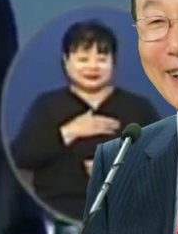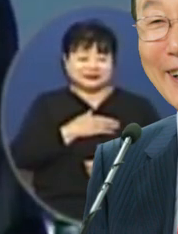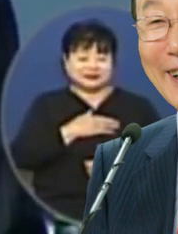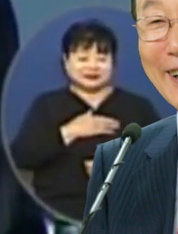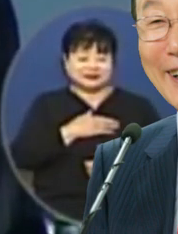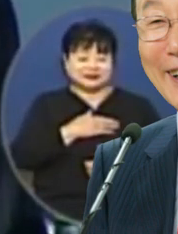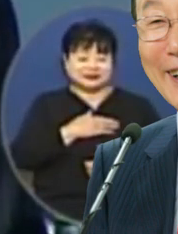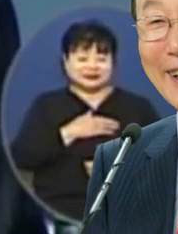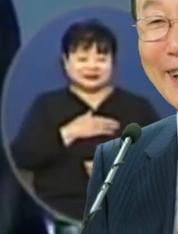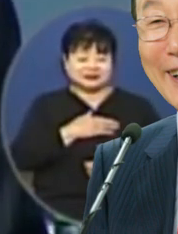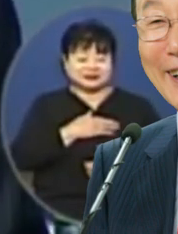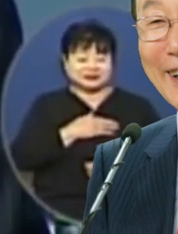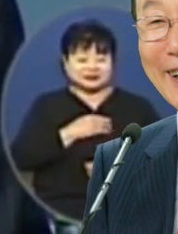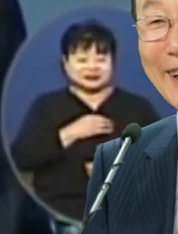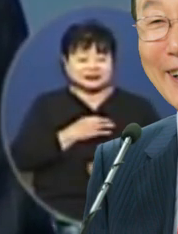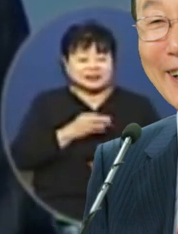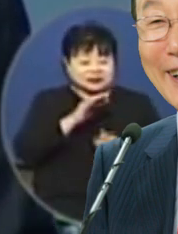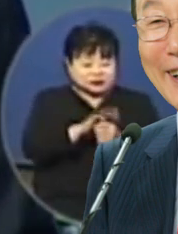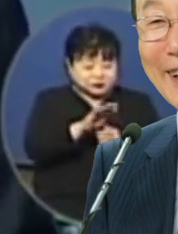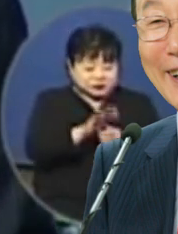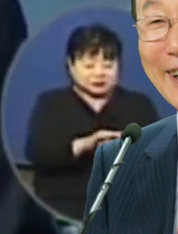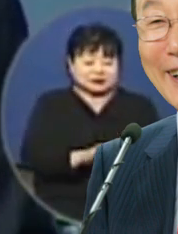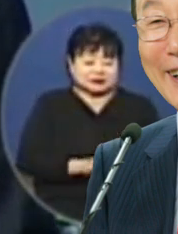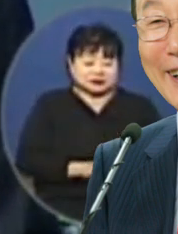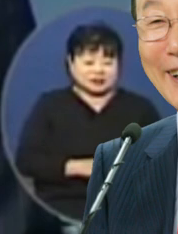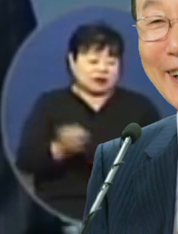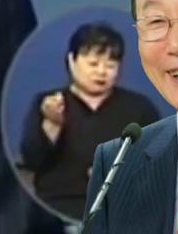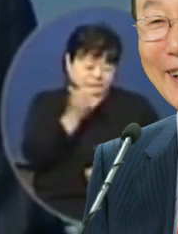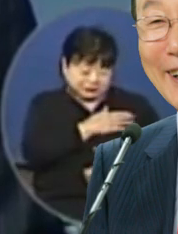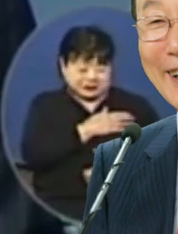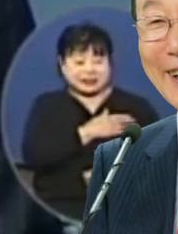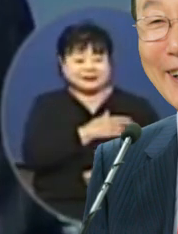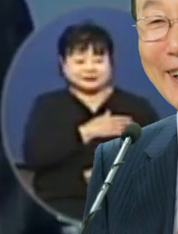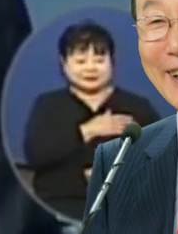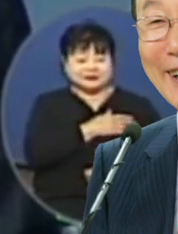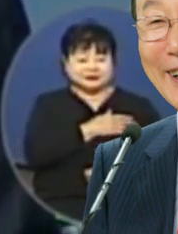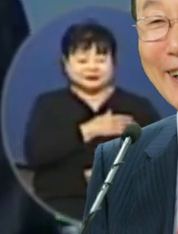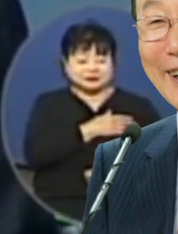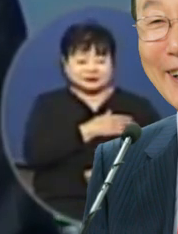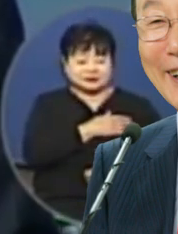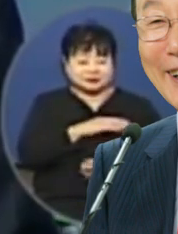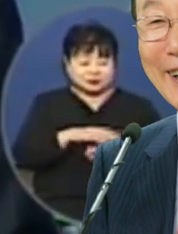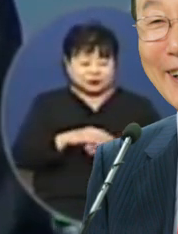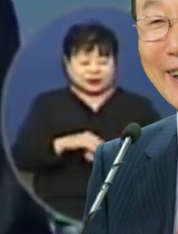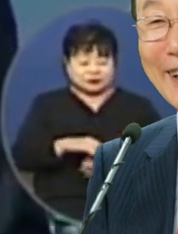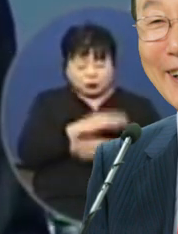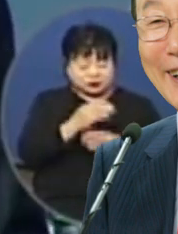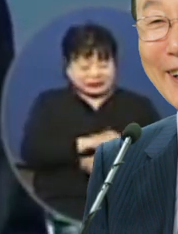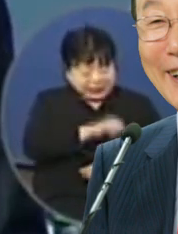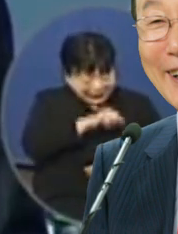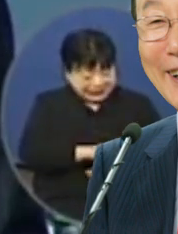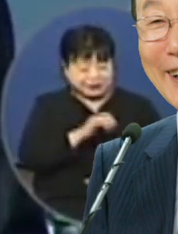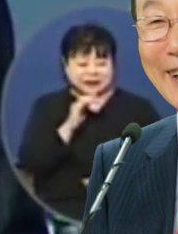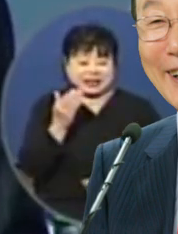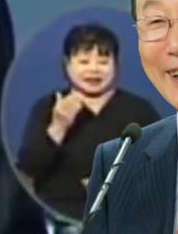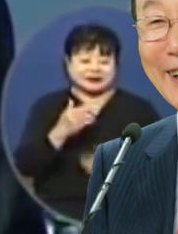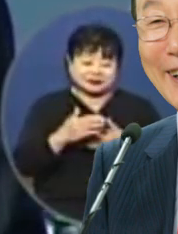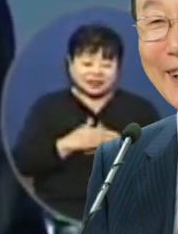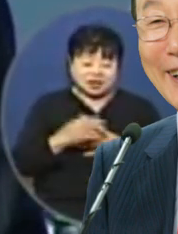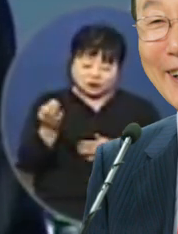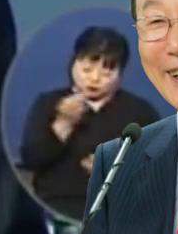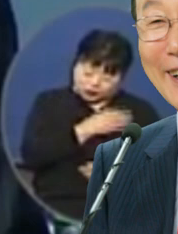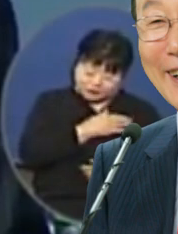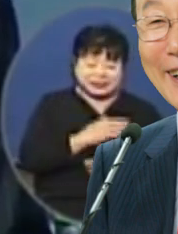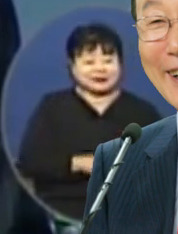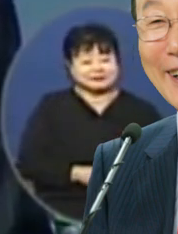자선 사업에 크게 기여할 수 있습니다. 나는 부자입니다. 나는 손대는 것마다 잘 됩니다. 나는